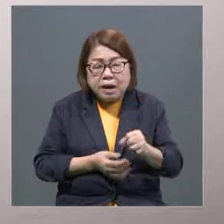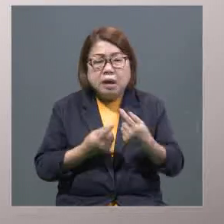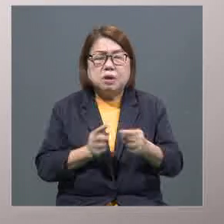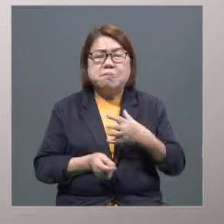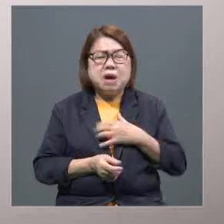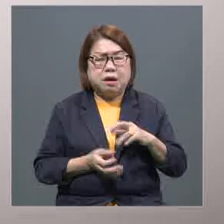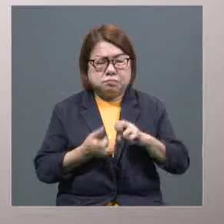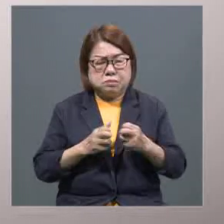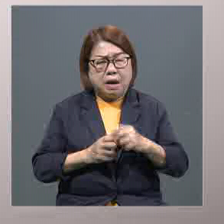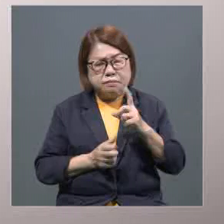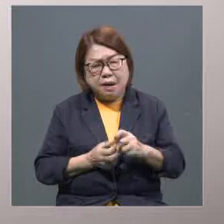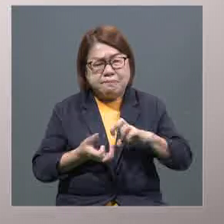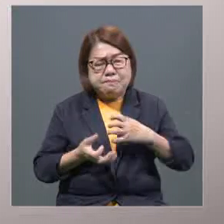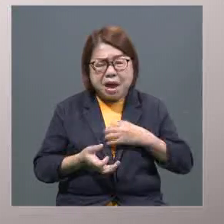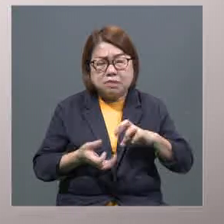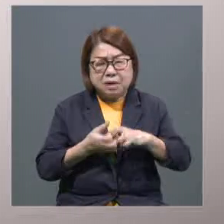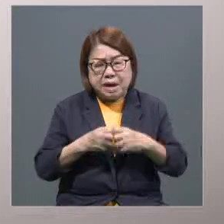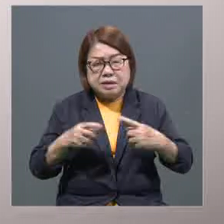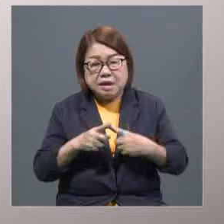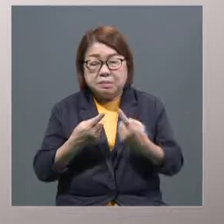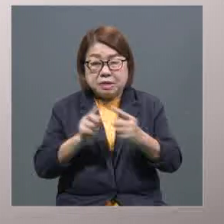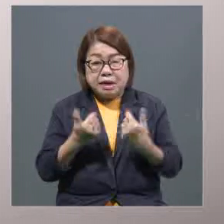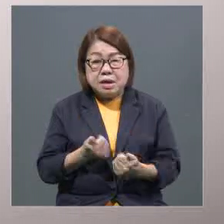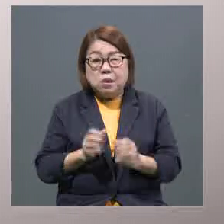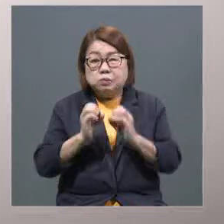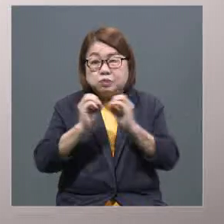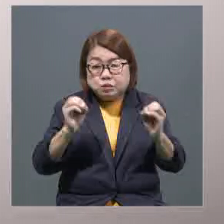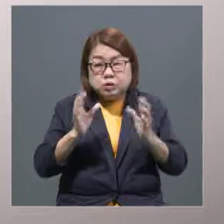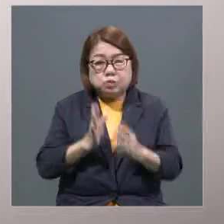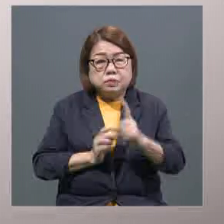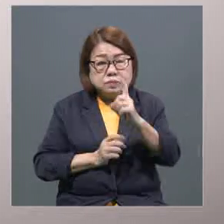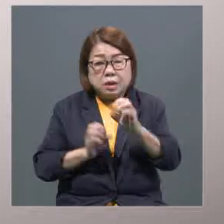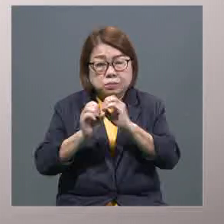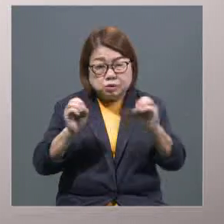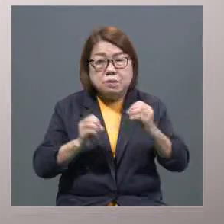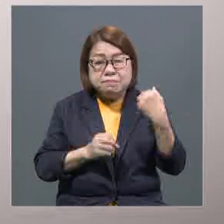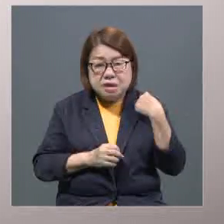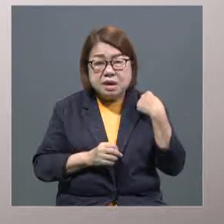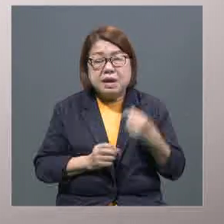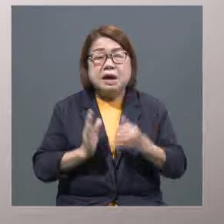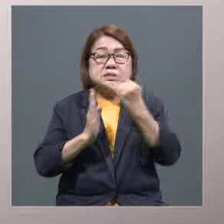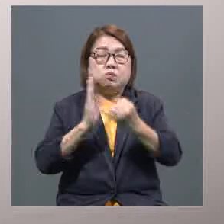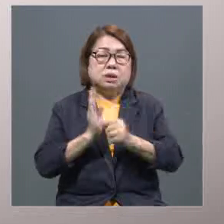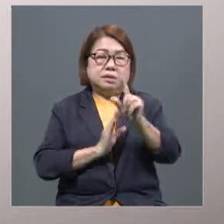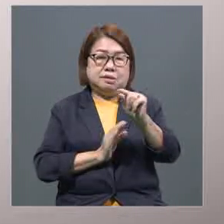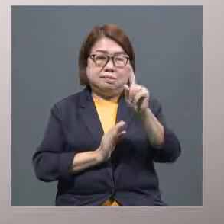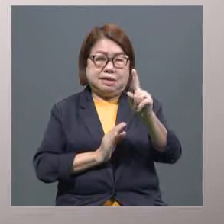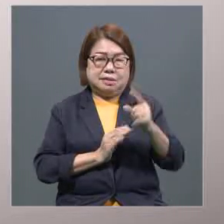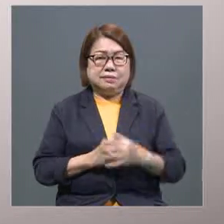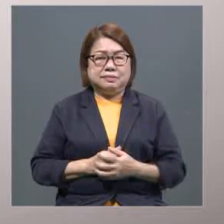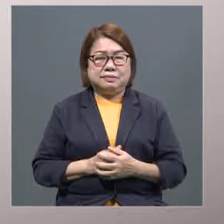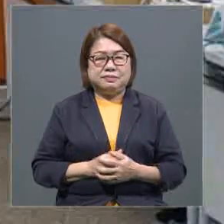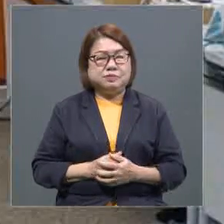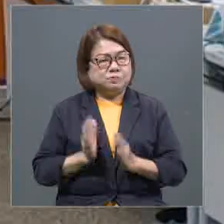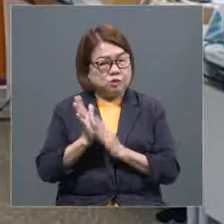เกิดขึ้นเลยแล้วก็ต้องขอปรบมือให้กับจังหวัดที่จนถึงตอนนี้ยังไม่มีผู้เสียชีวิตเลยตายเป็นศูนมีถึง 21จังหวัดด้วยกันครับ